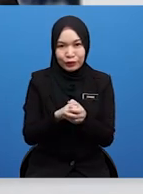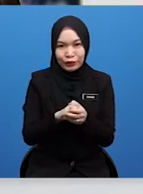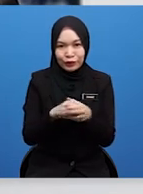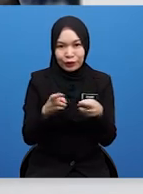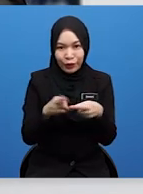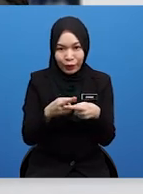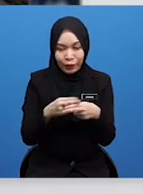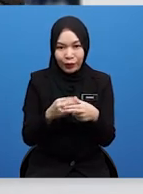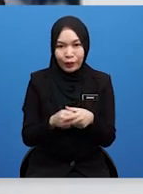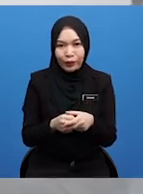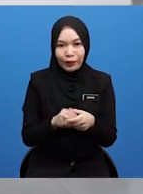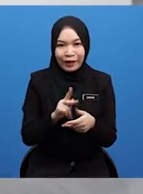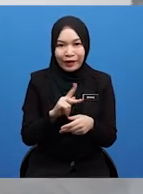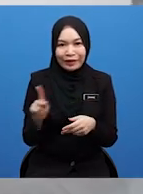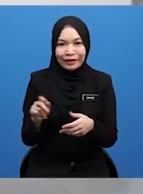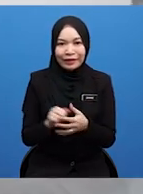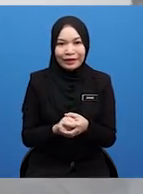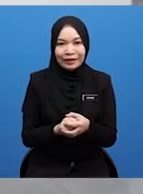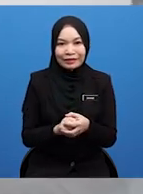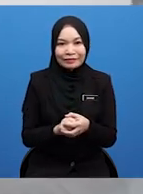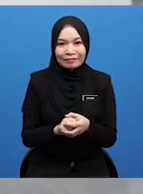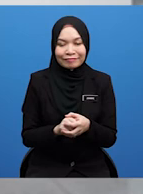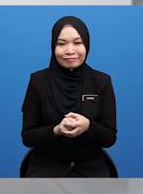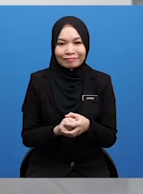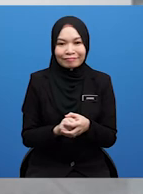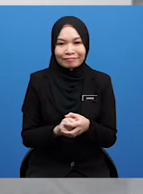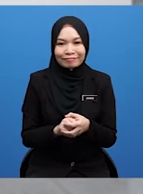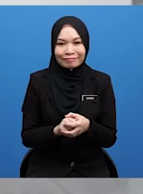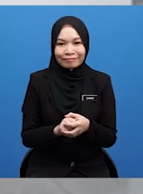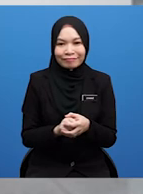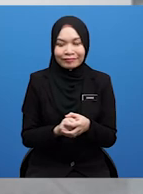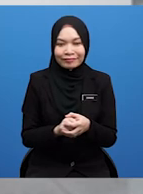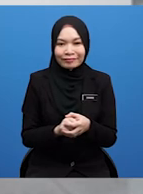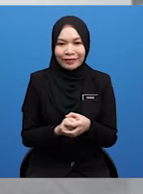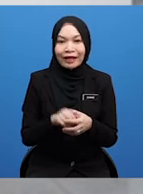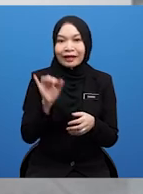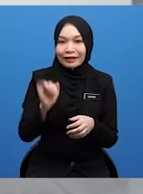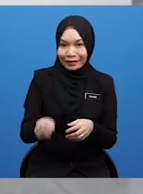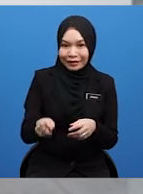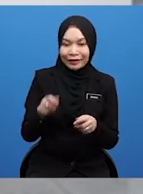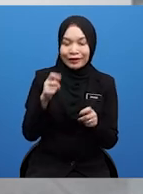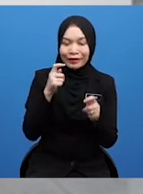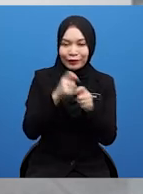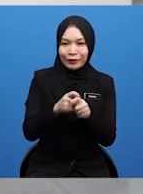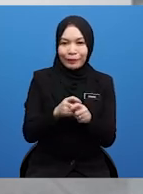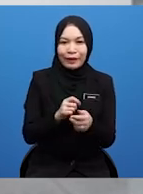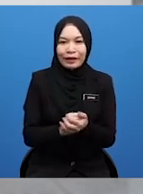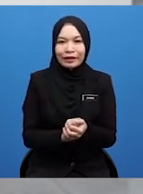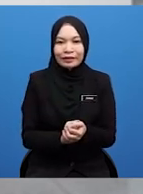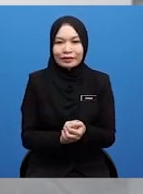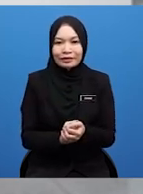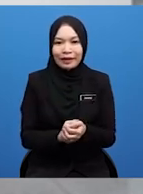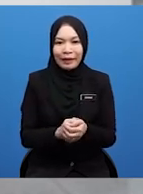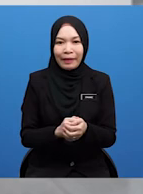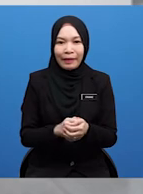bagi semester 3 ini Iya tepat sekali cek John sama sesama kita pakai Jam Saja